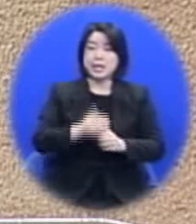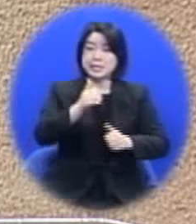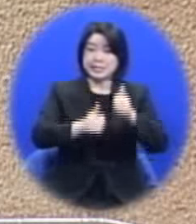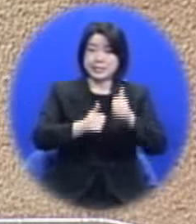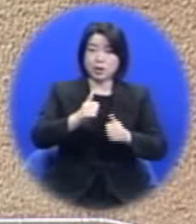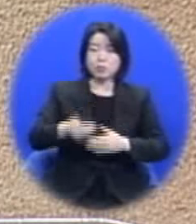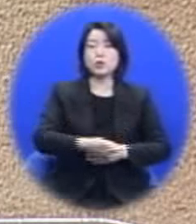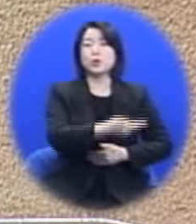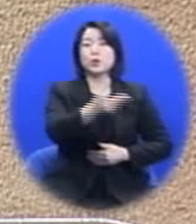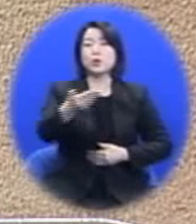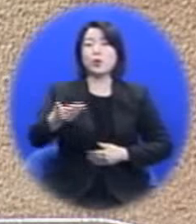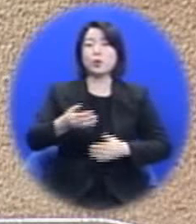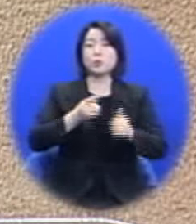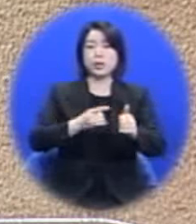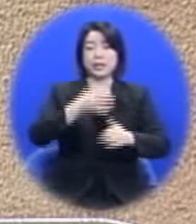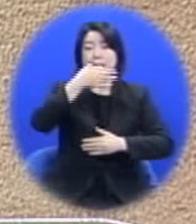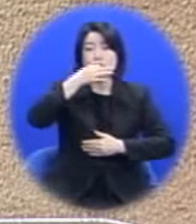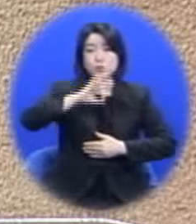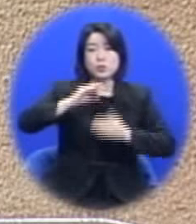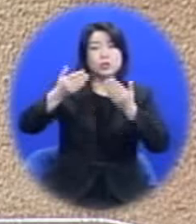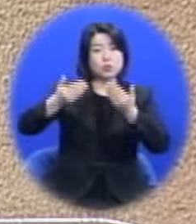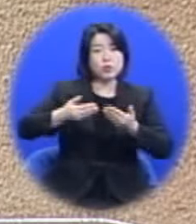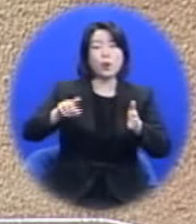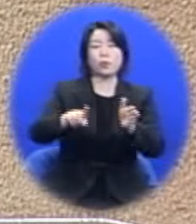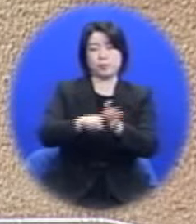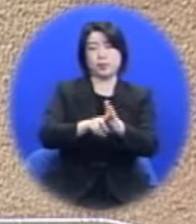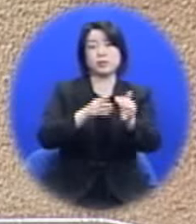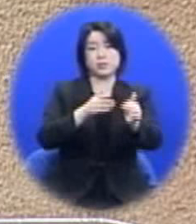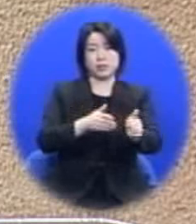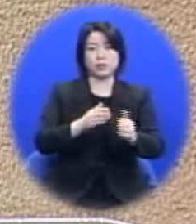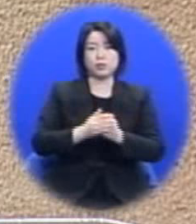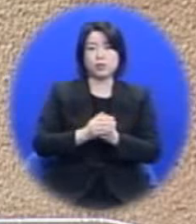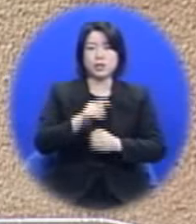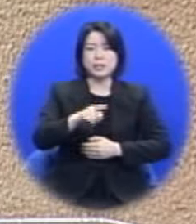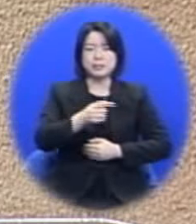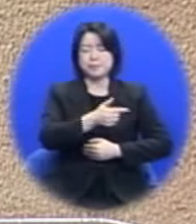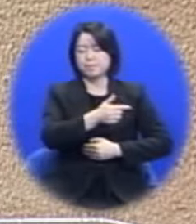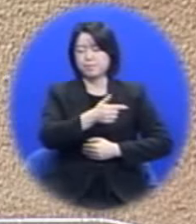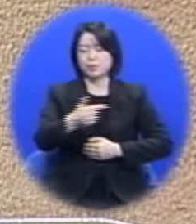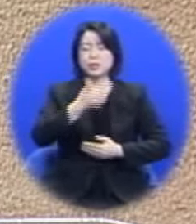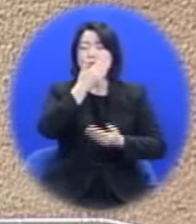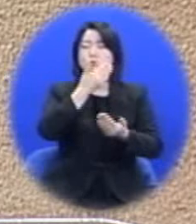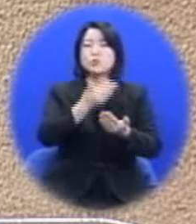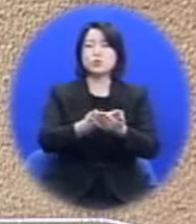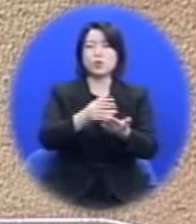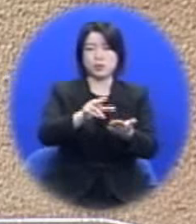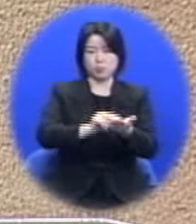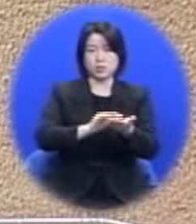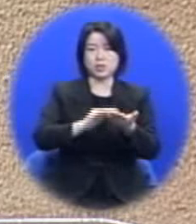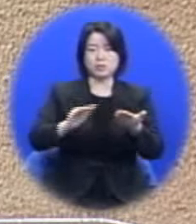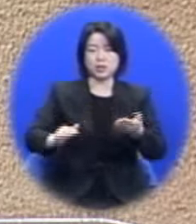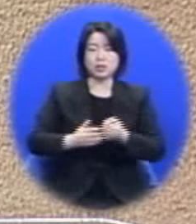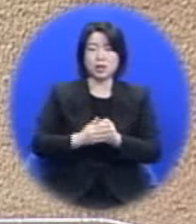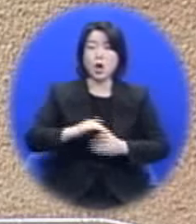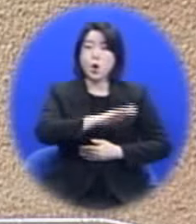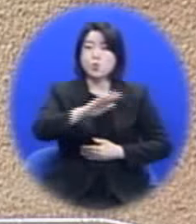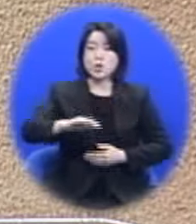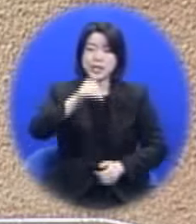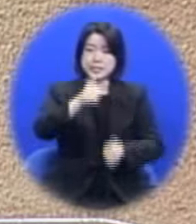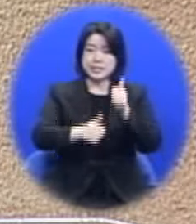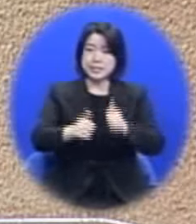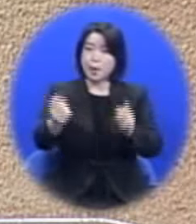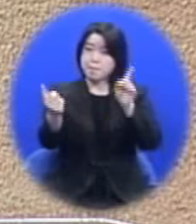여러분에게 유익을 준다고 믿으세요. 아멘. 이건 대단히 중요해요. 우리가 시험을 만날